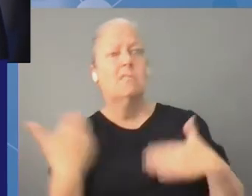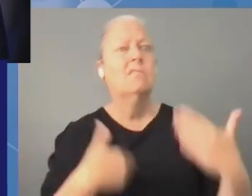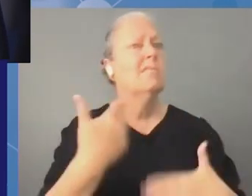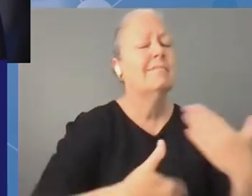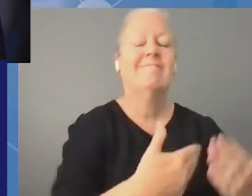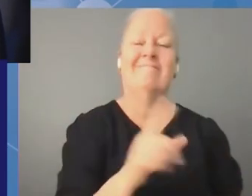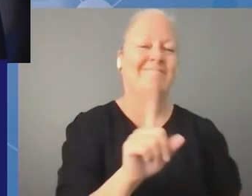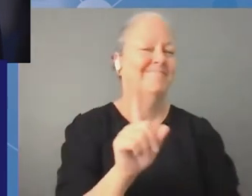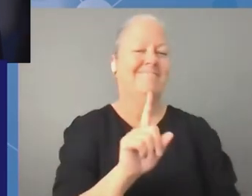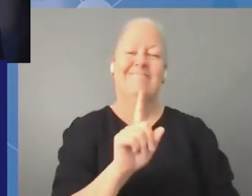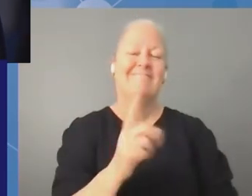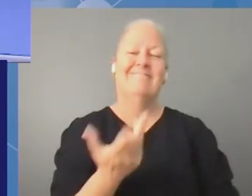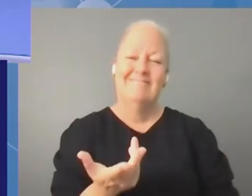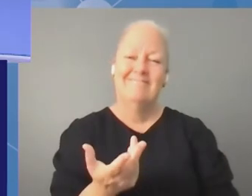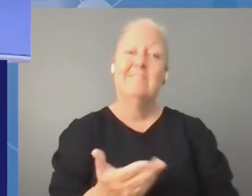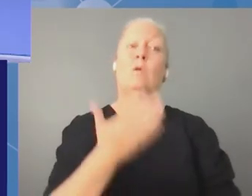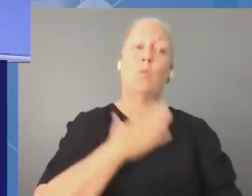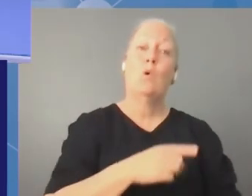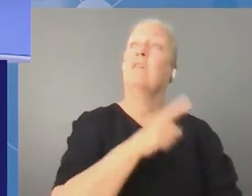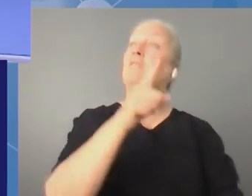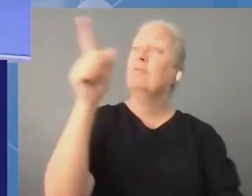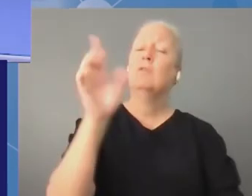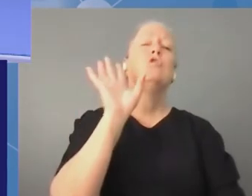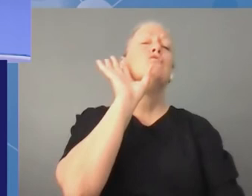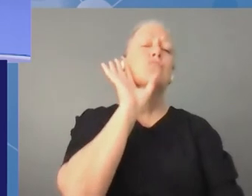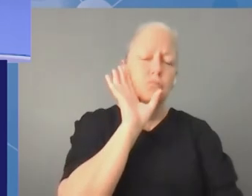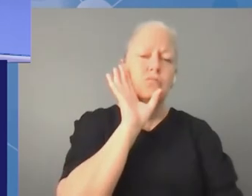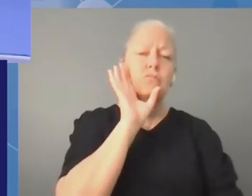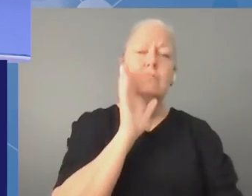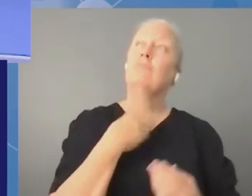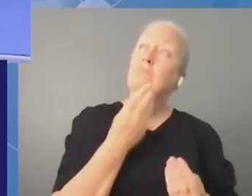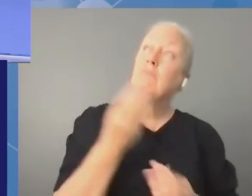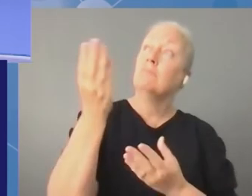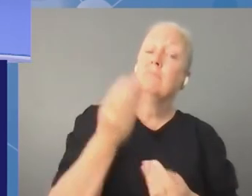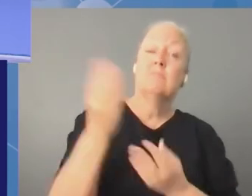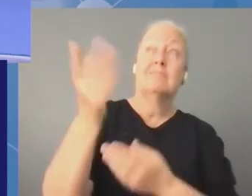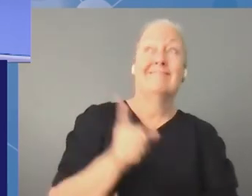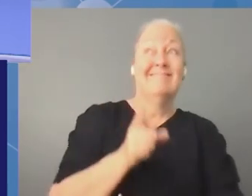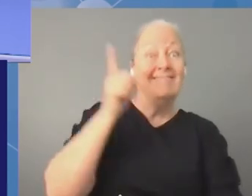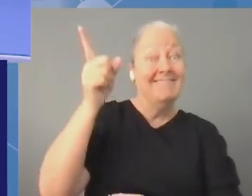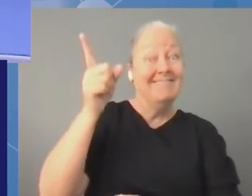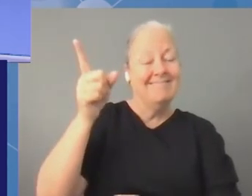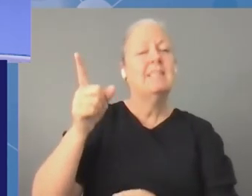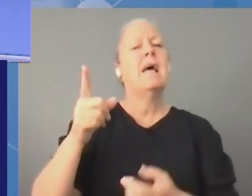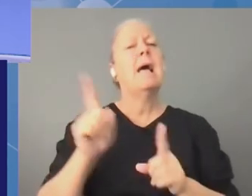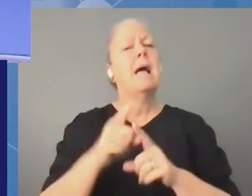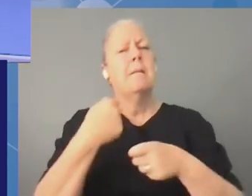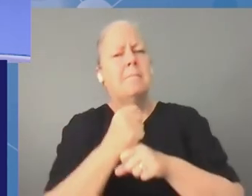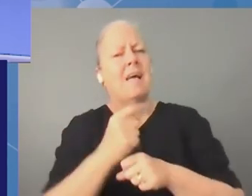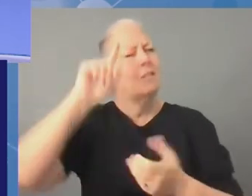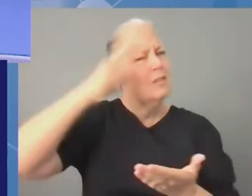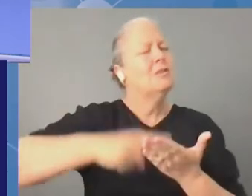些推荐的吧，应该是决策人听到，让他们理解的吧